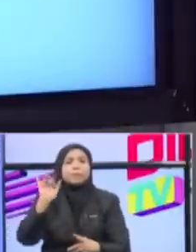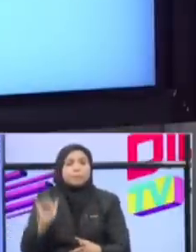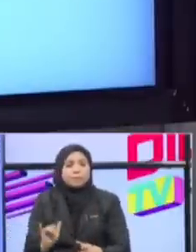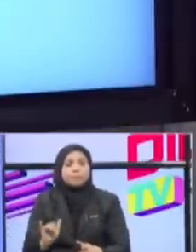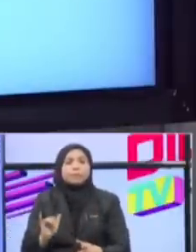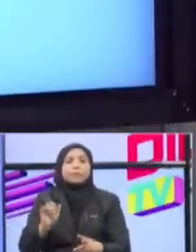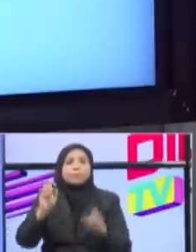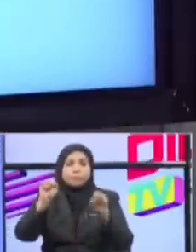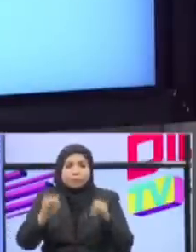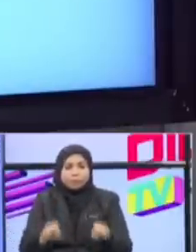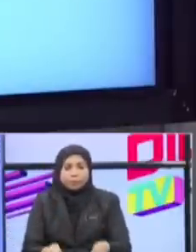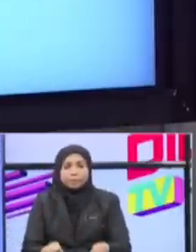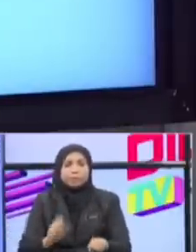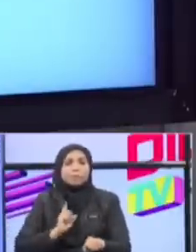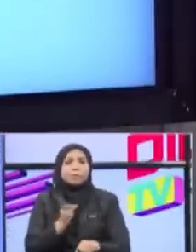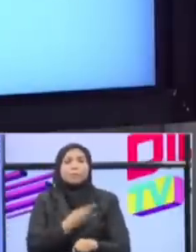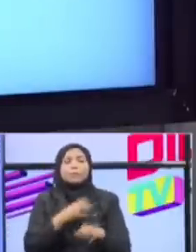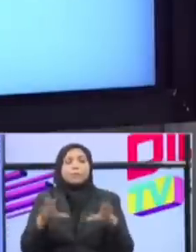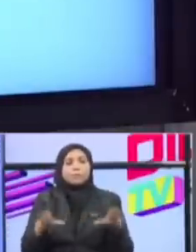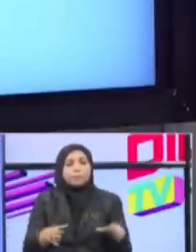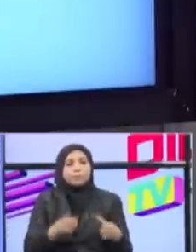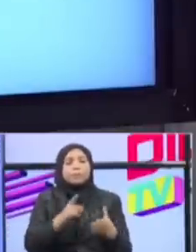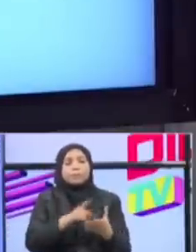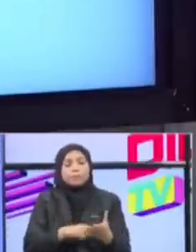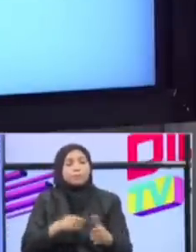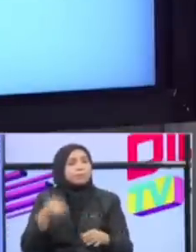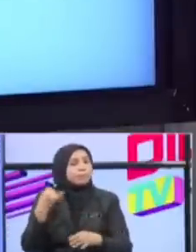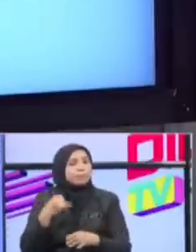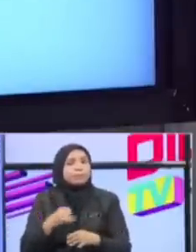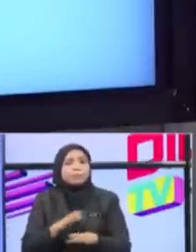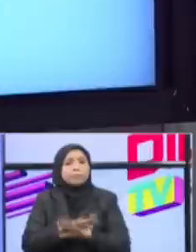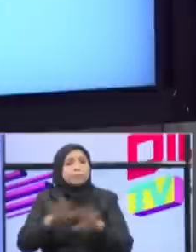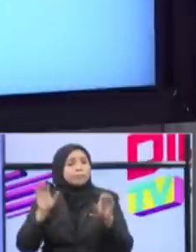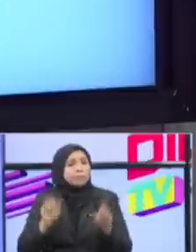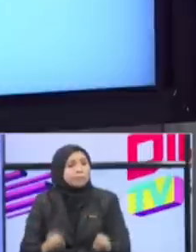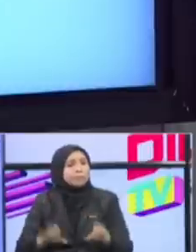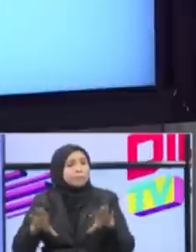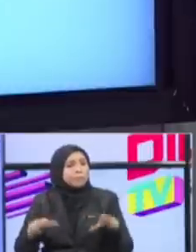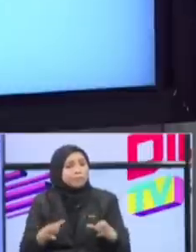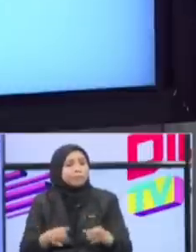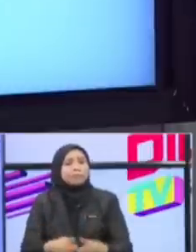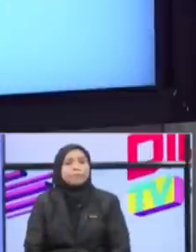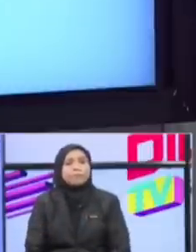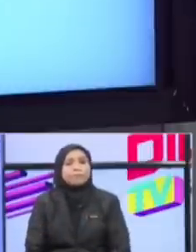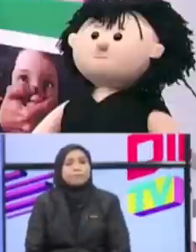apa yang tak boleh apa itu kasih sayang dan apa itu kesempatan